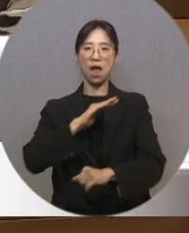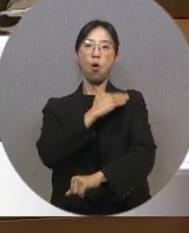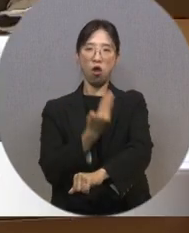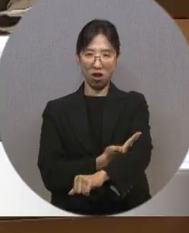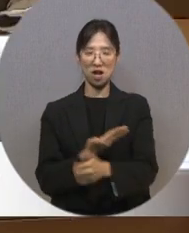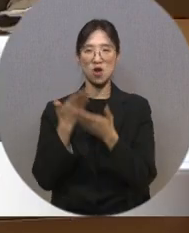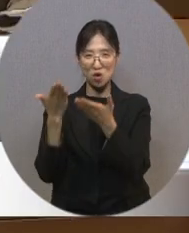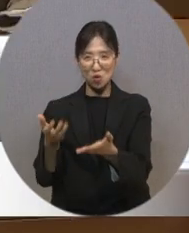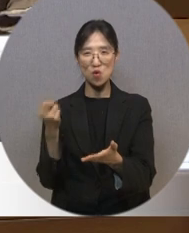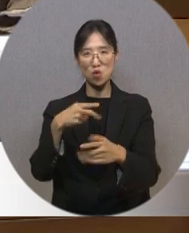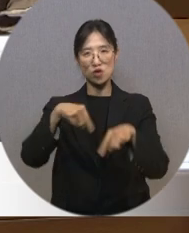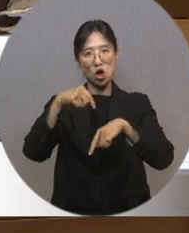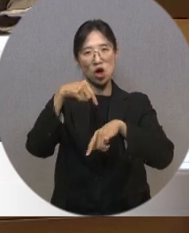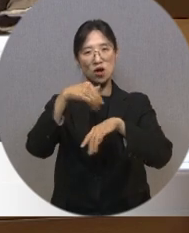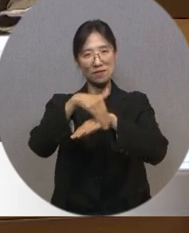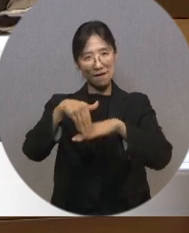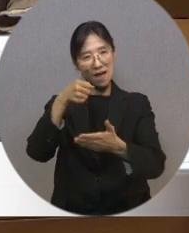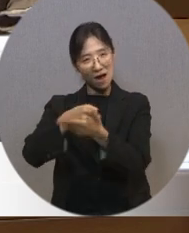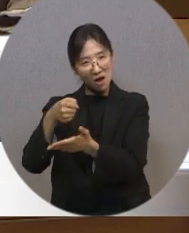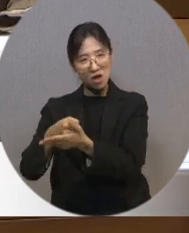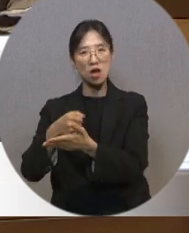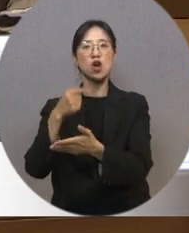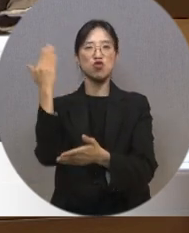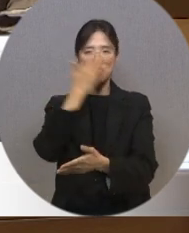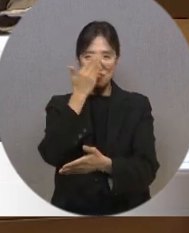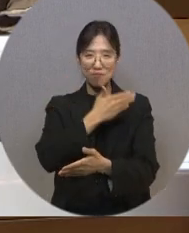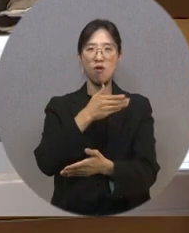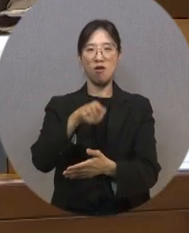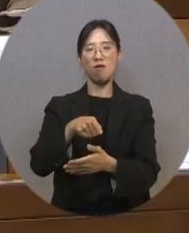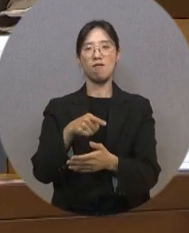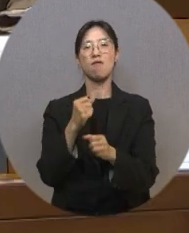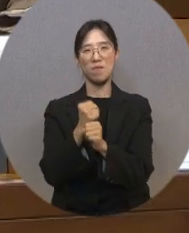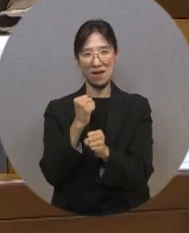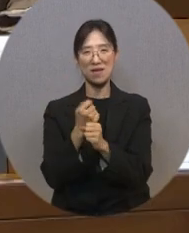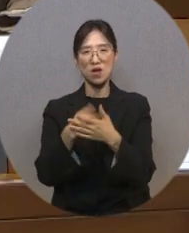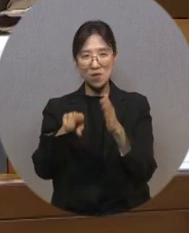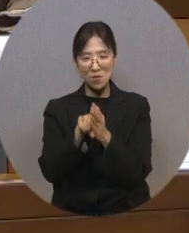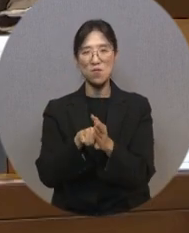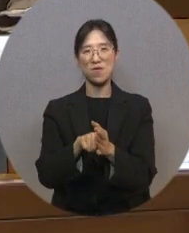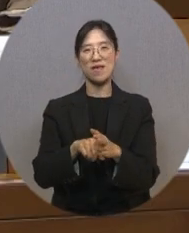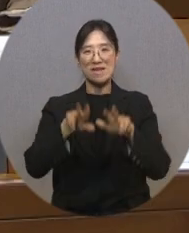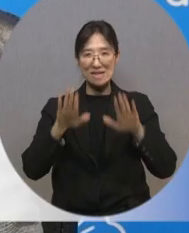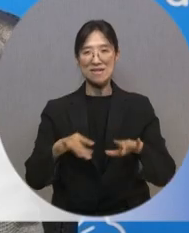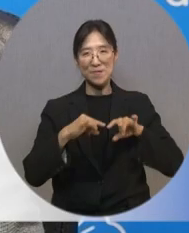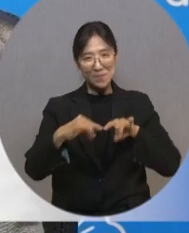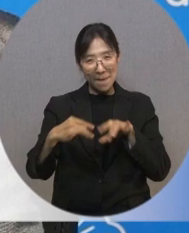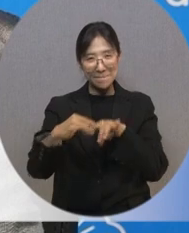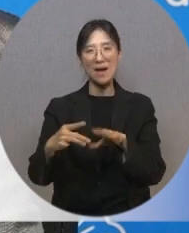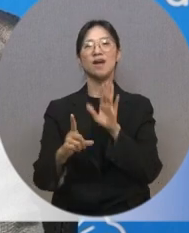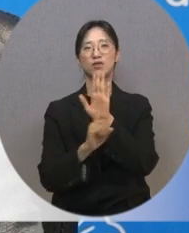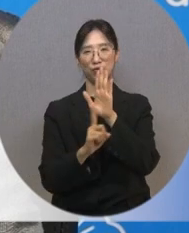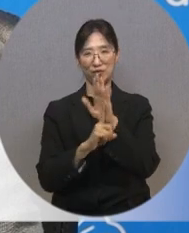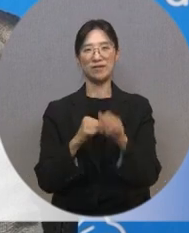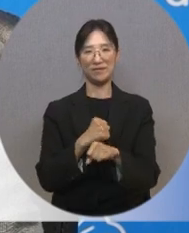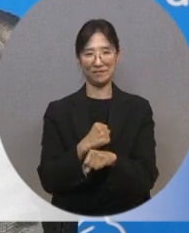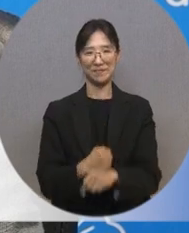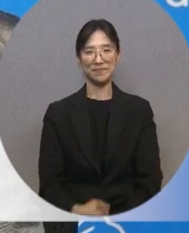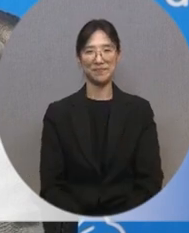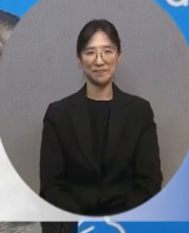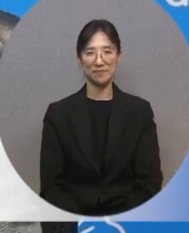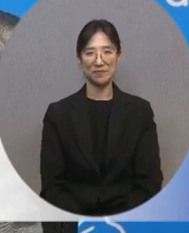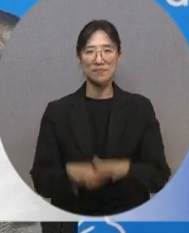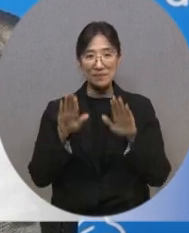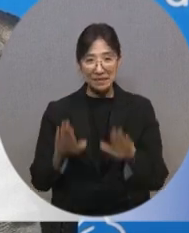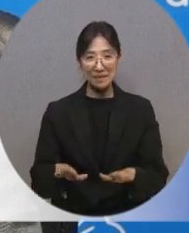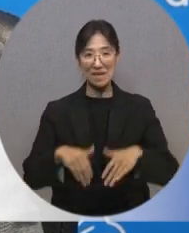과정의 투명성을 높이기 위해 지난 7월부터 생중계 시스템을 구축했습니다. 지금까지 의회에서